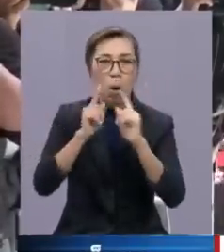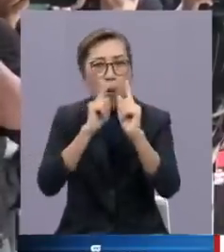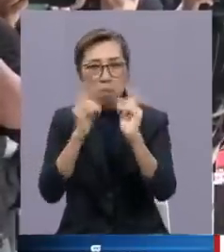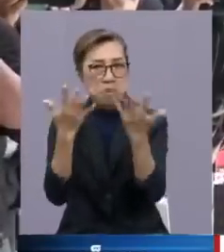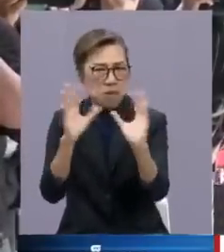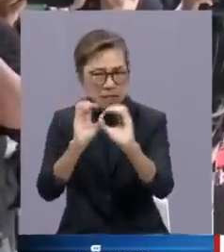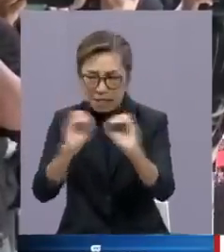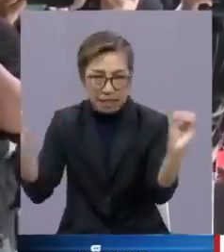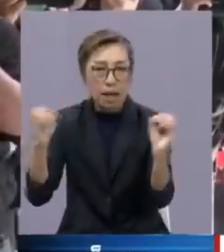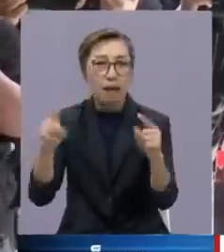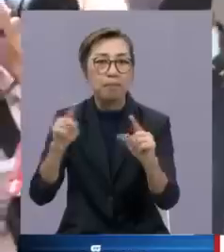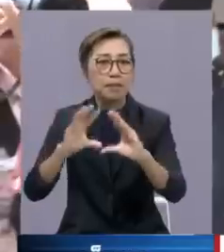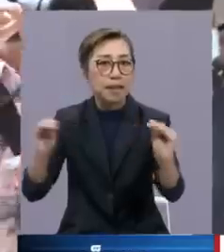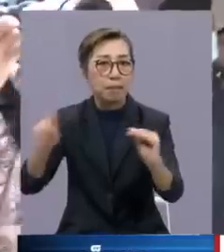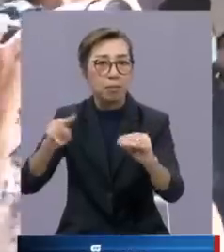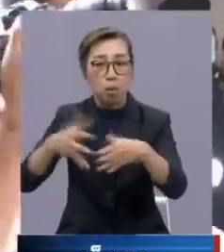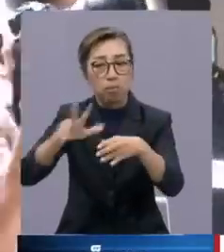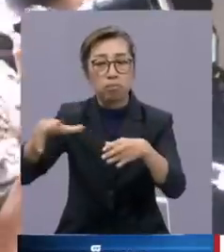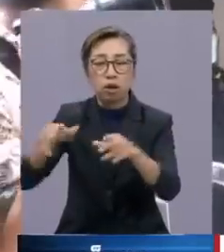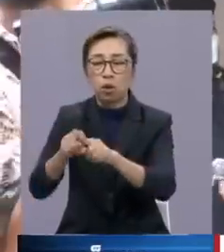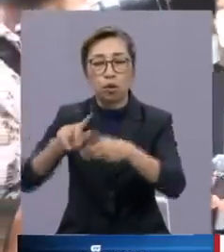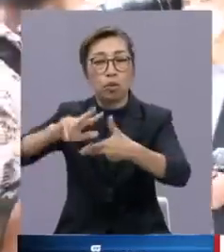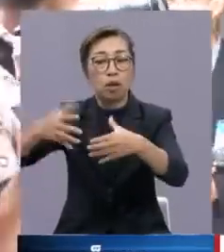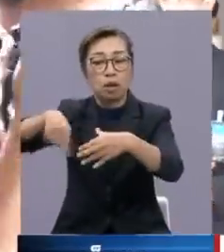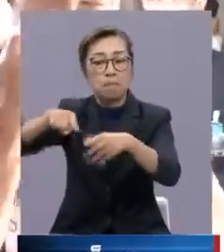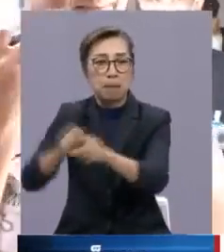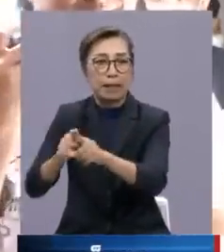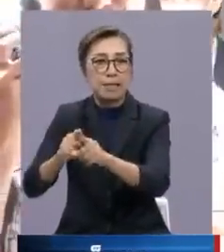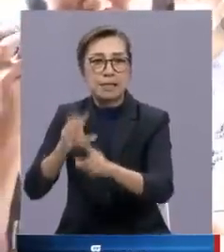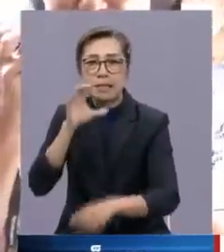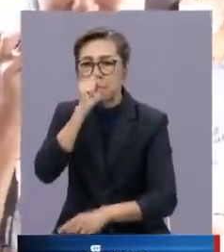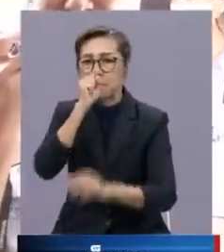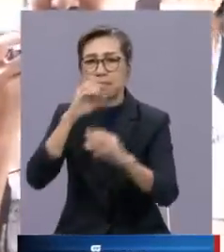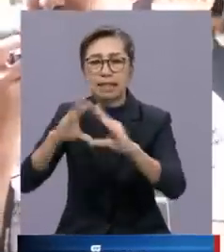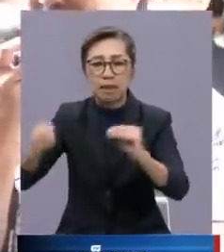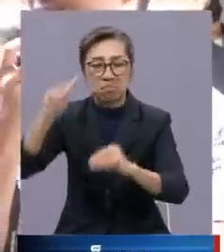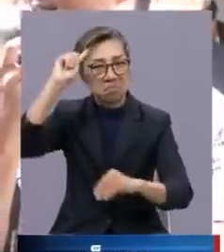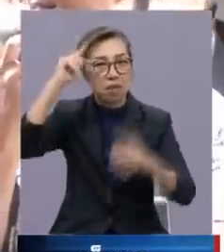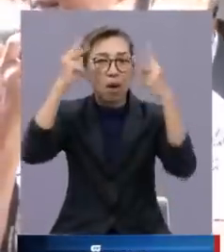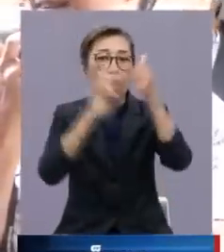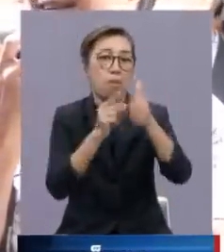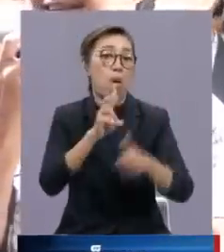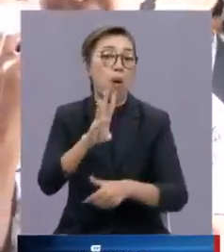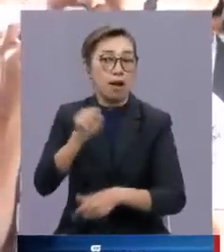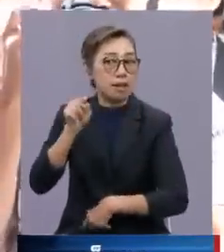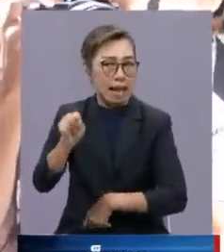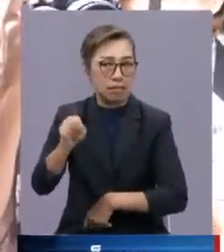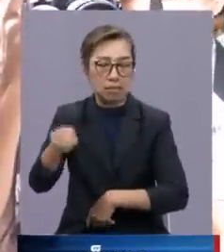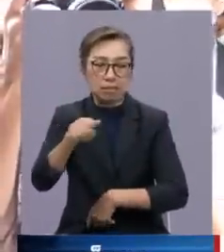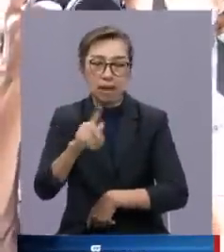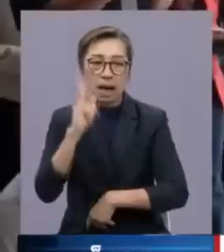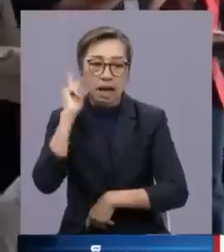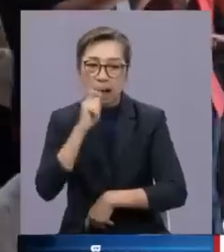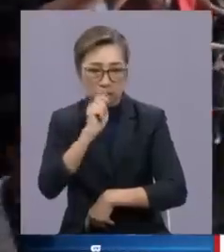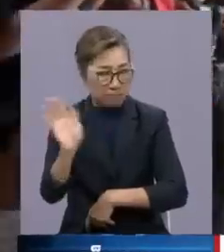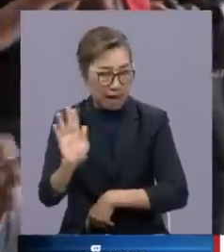ๆรวมถึงสมาชิกพลังประชารัฐอีกหลายคนด้วยนะฮะน่าจะเป็นคำสั่งจากบิ๊กป้อมโดยตรงแต่ตอนนี้เนี่ยเขาก็มีการพูดคุยไปเหมือนกันว่า